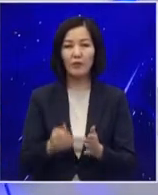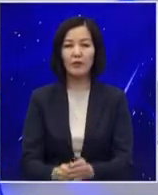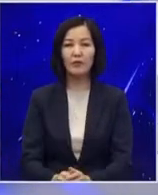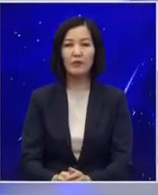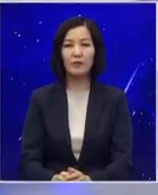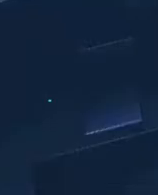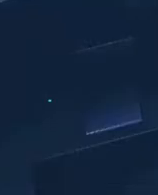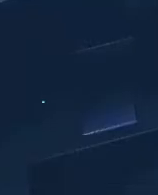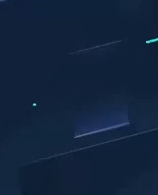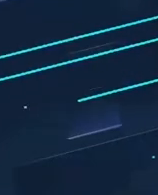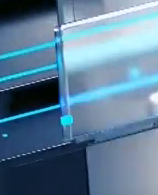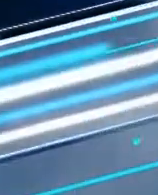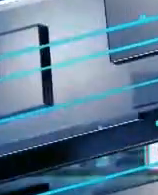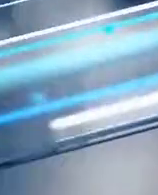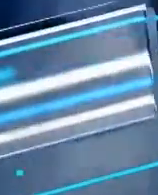көретіндеріңіз.